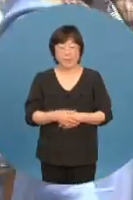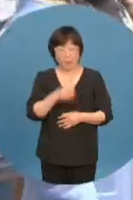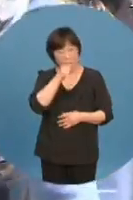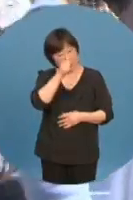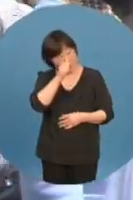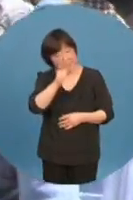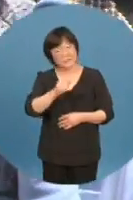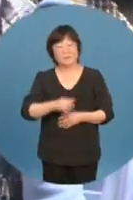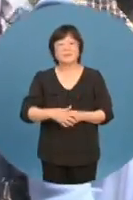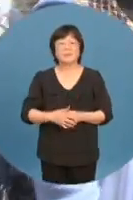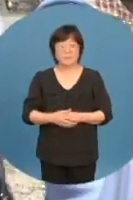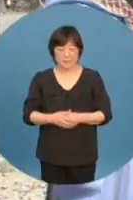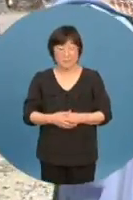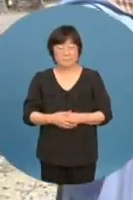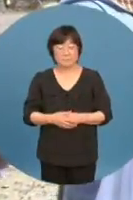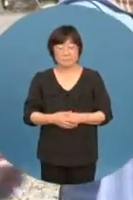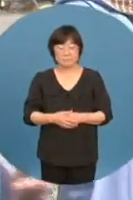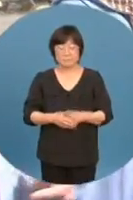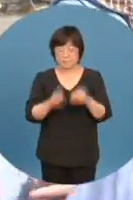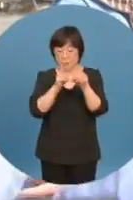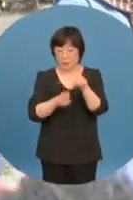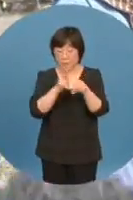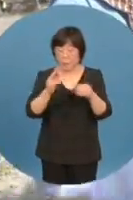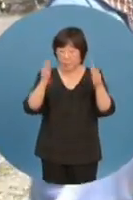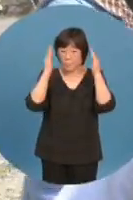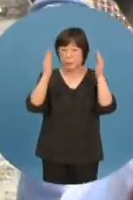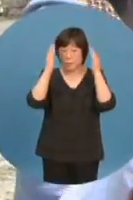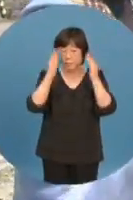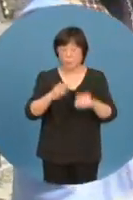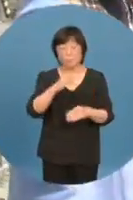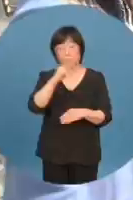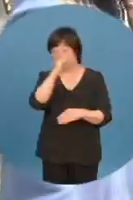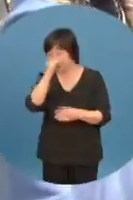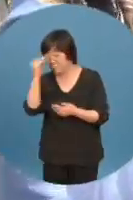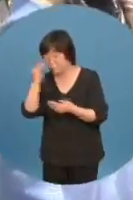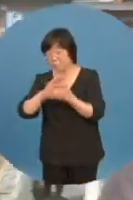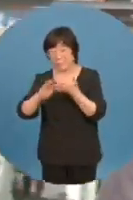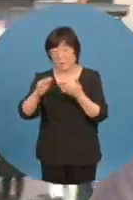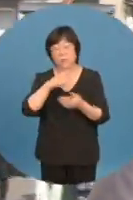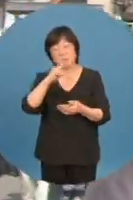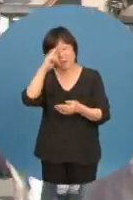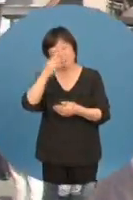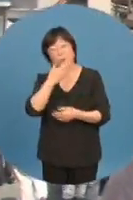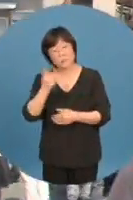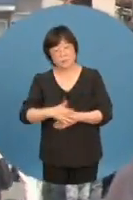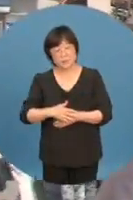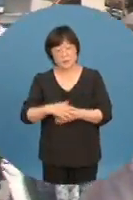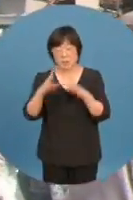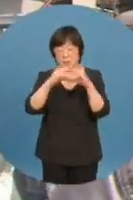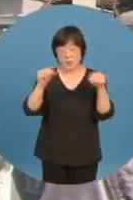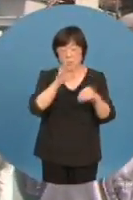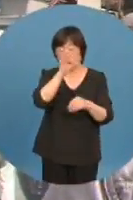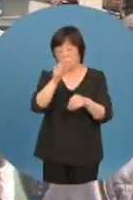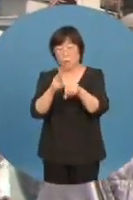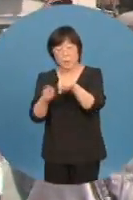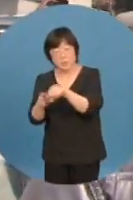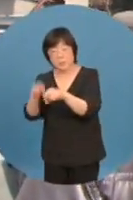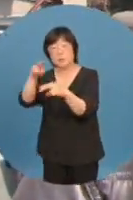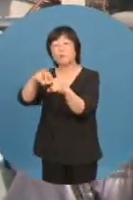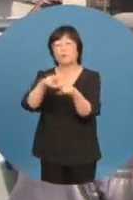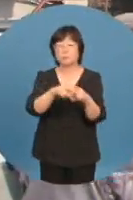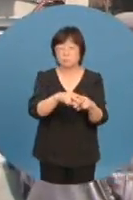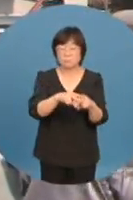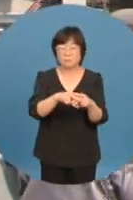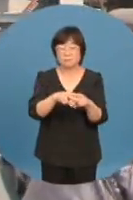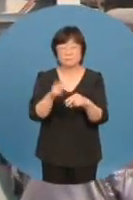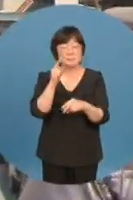よかったよ、景色もいいしお酒もおいしいし。 全国の観光列車とかいろいろ乗りに行ってるんで、まあち